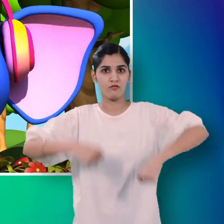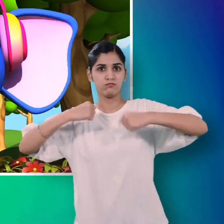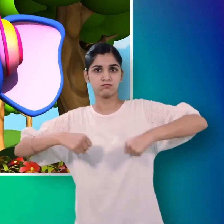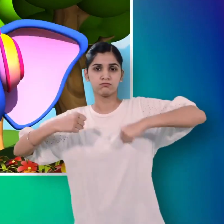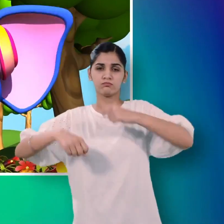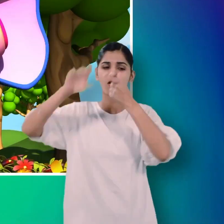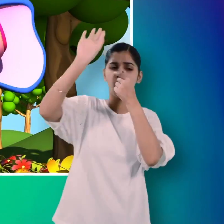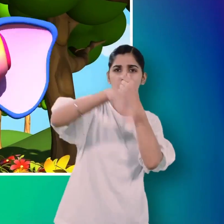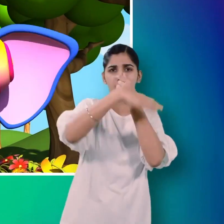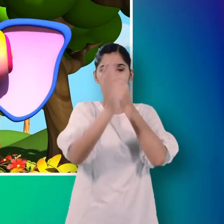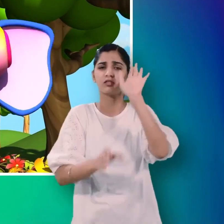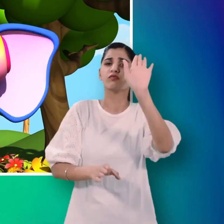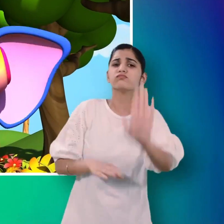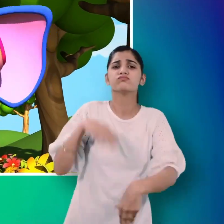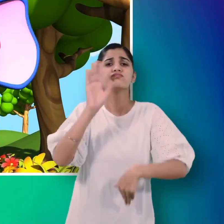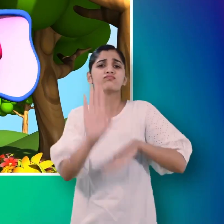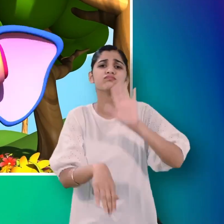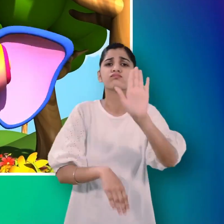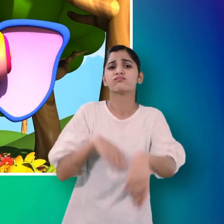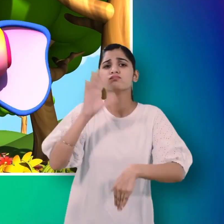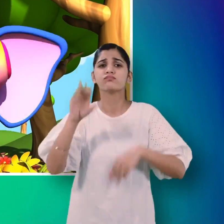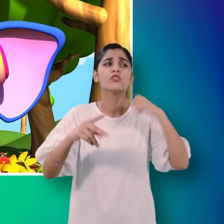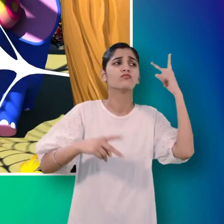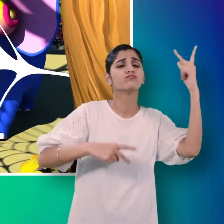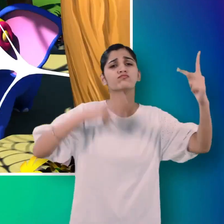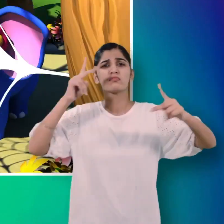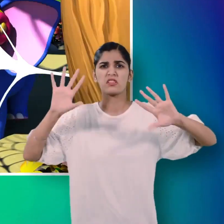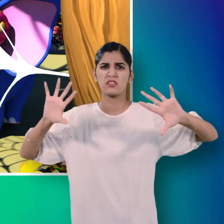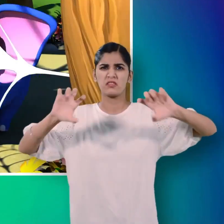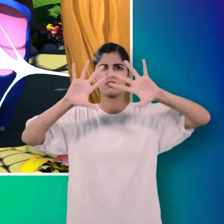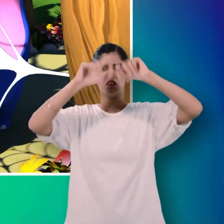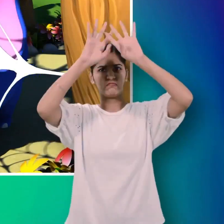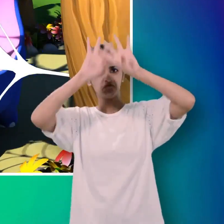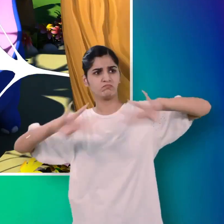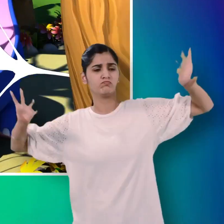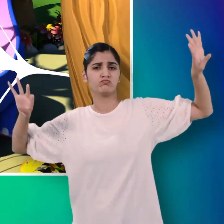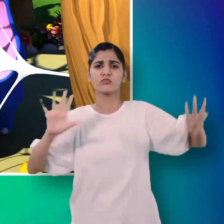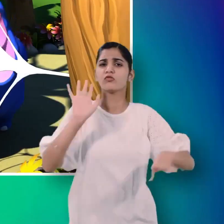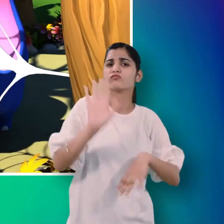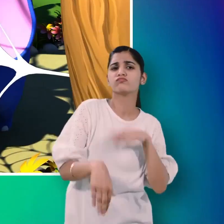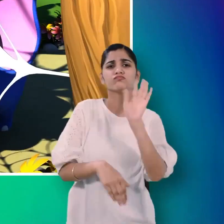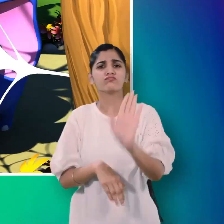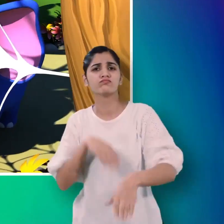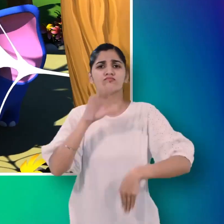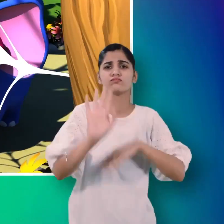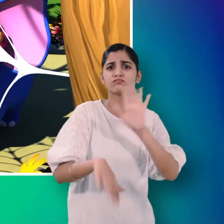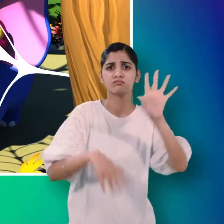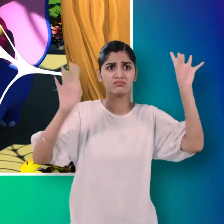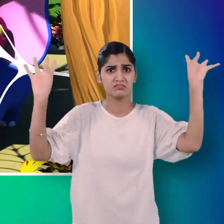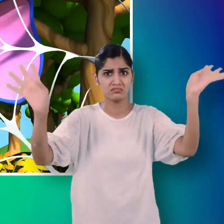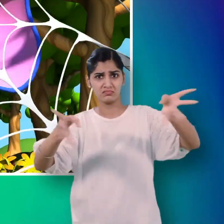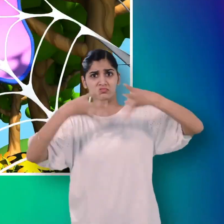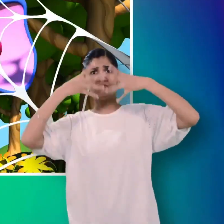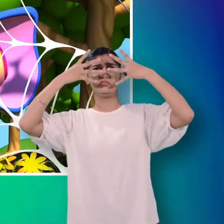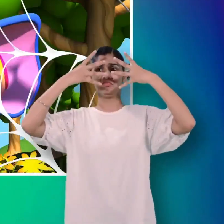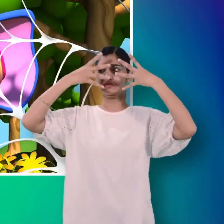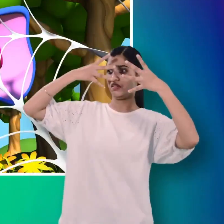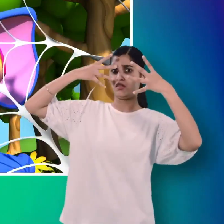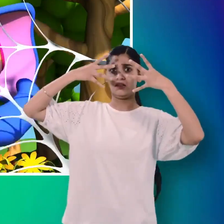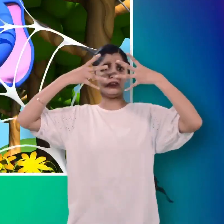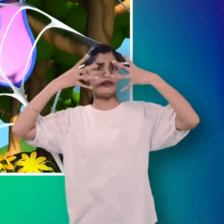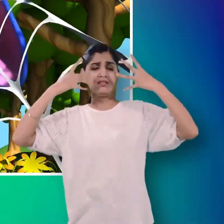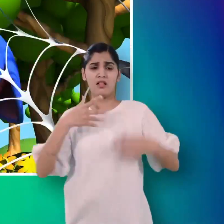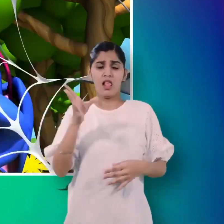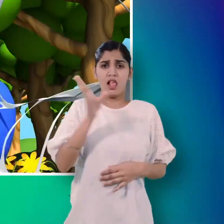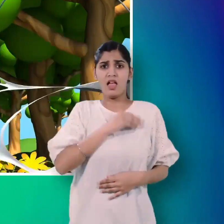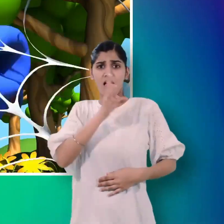एक मोटा हाथी घूमने गया, मकड़ी की जाल में जाके वो फंसा, जाल को